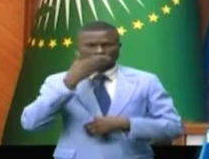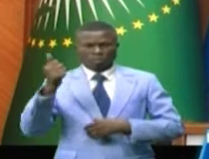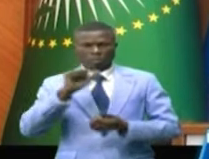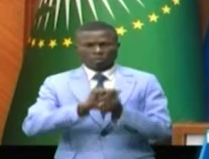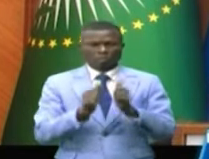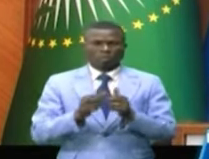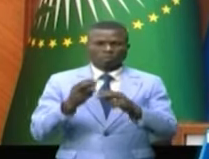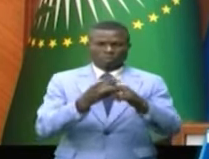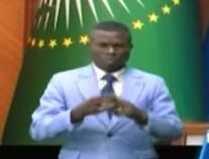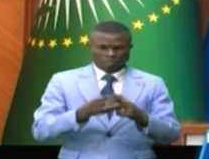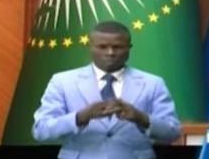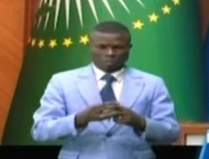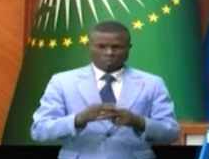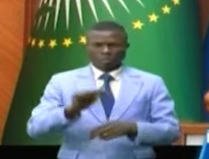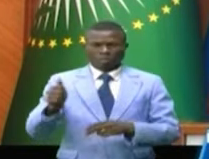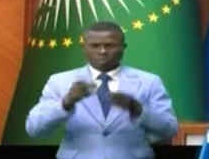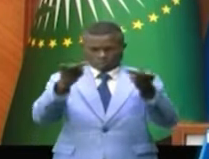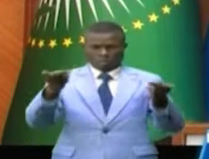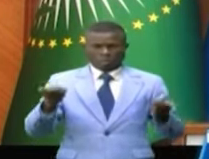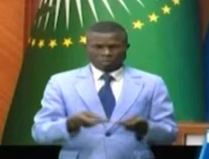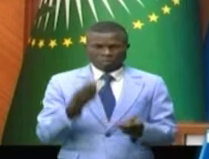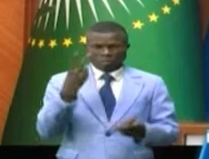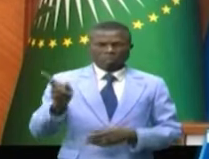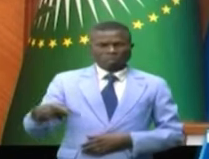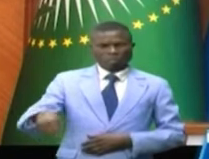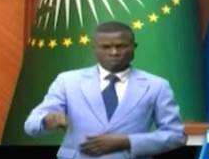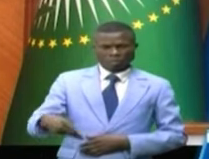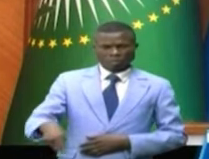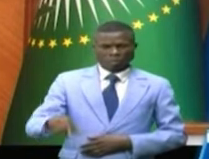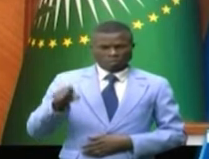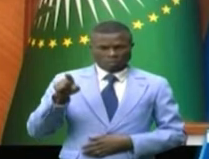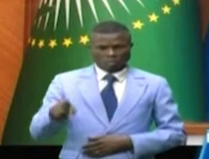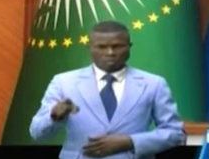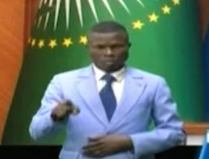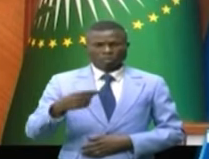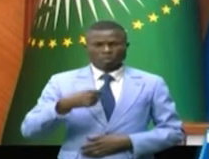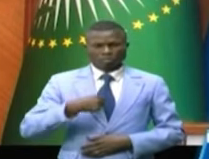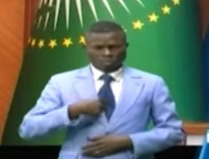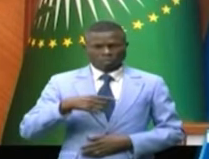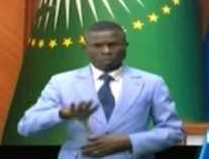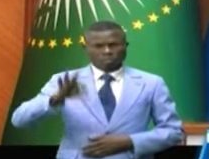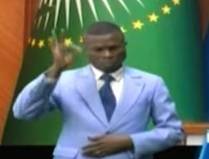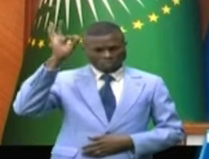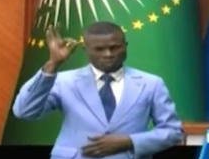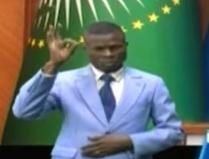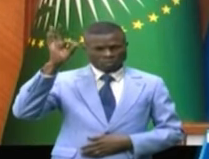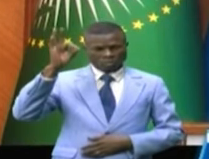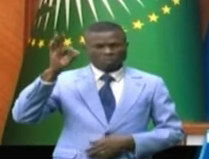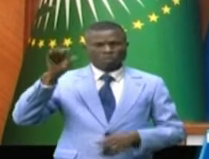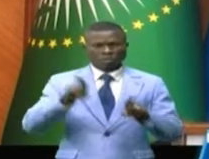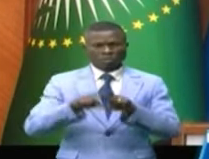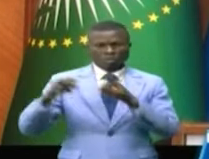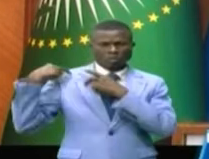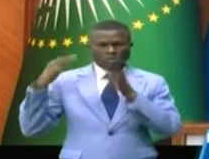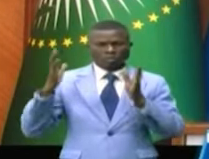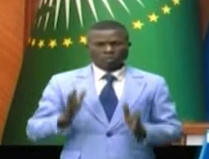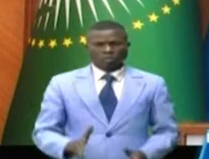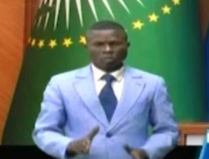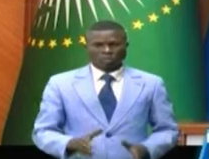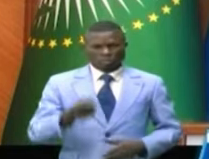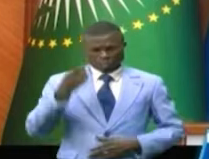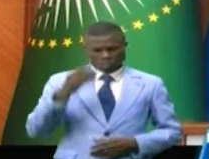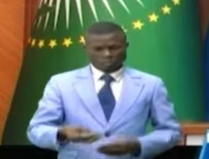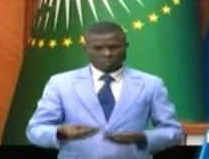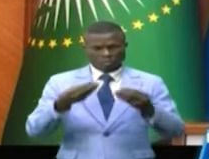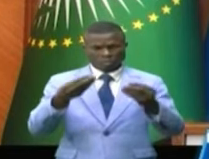situation sécuritaire dans certaines zones des deux provinces concernées, j'ai opté, en toute responsabilité, pour la mise